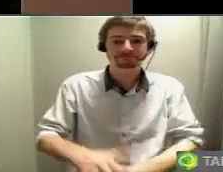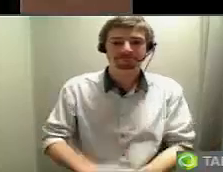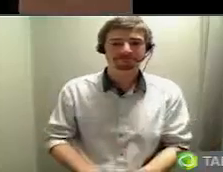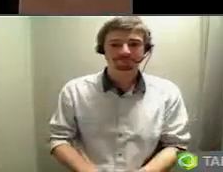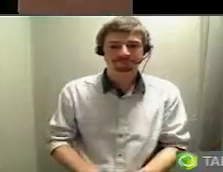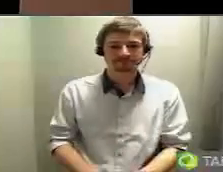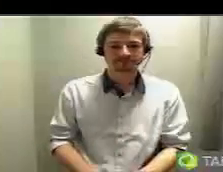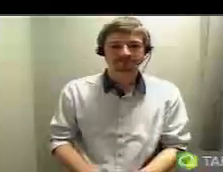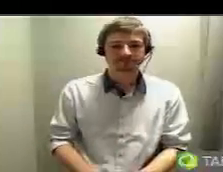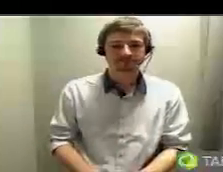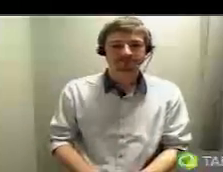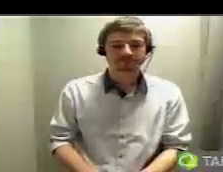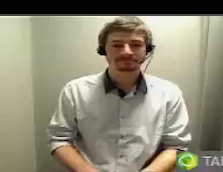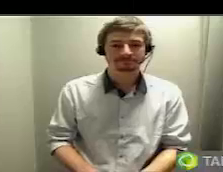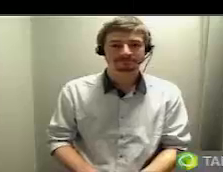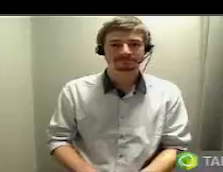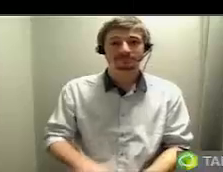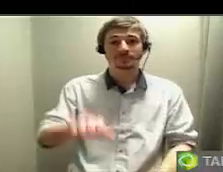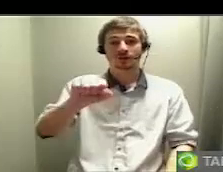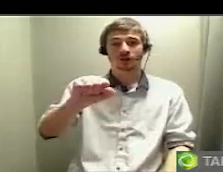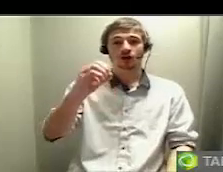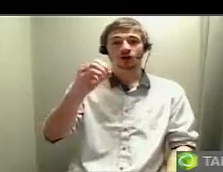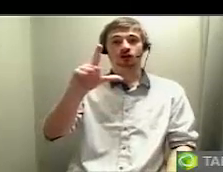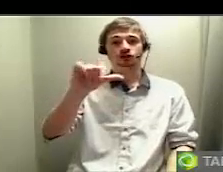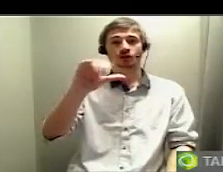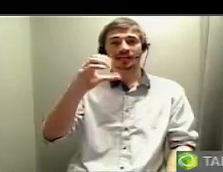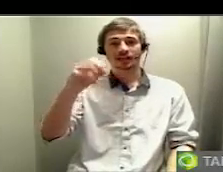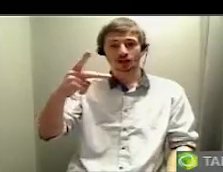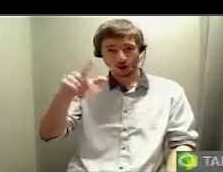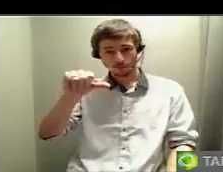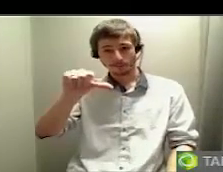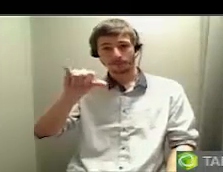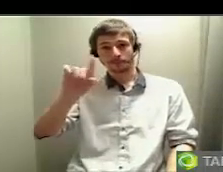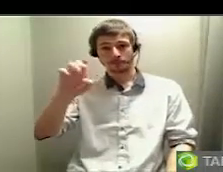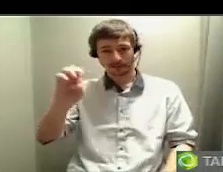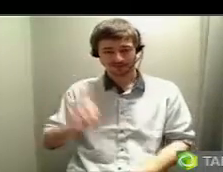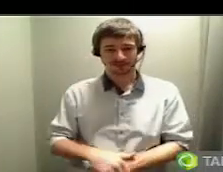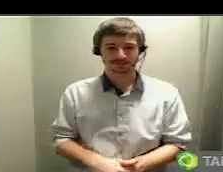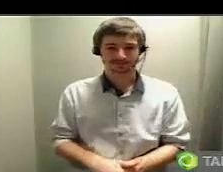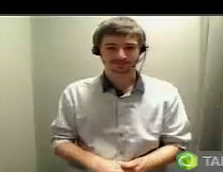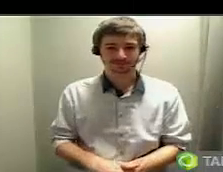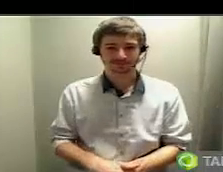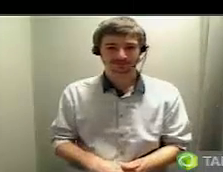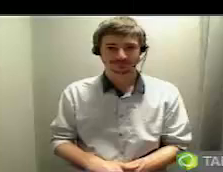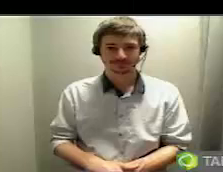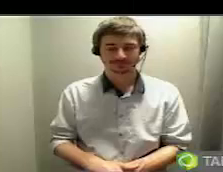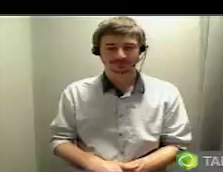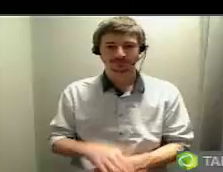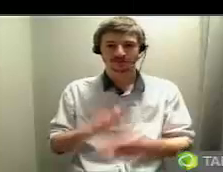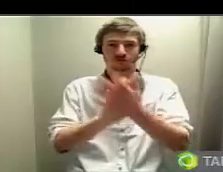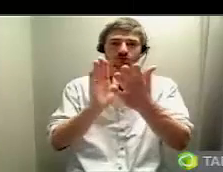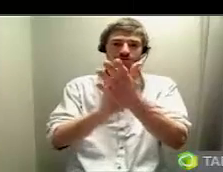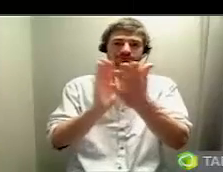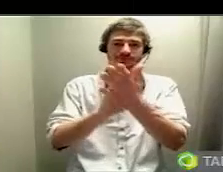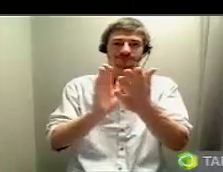trophée, Solicop Aide, Solicop Aide. Conseil général du Tarn. Tarn, alors on va leur